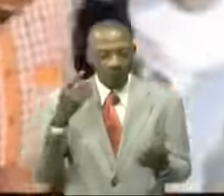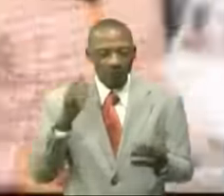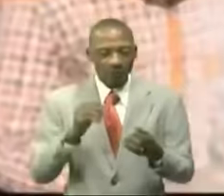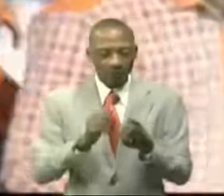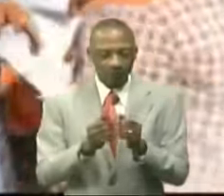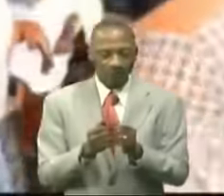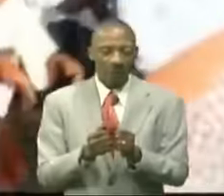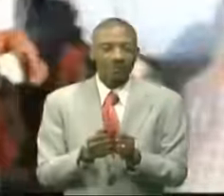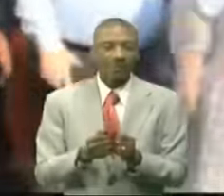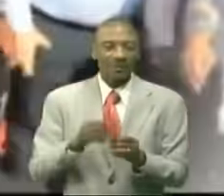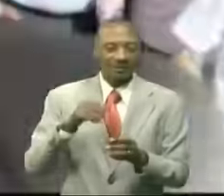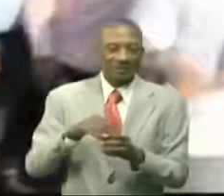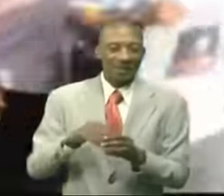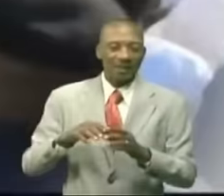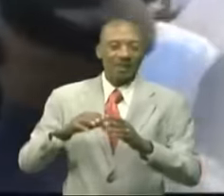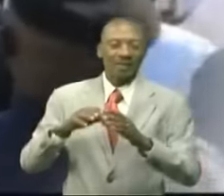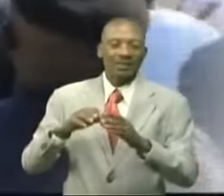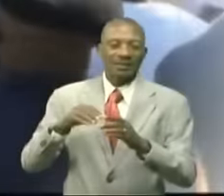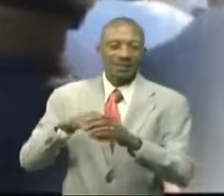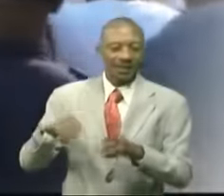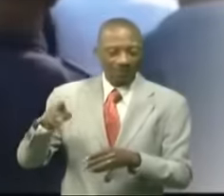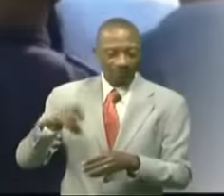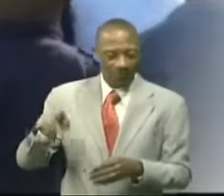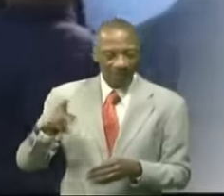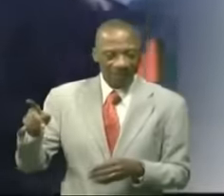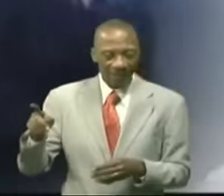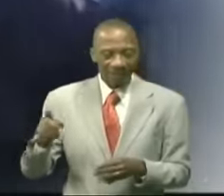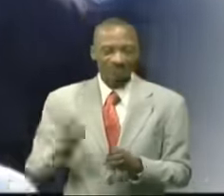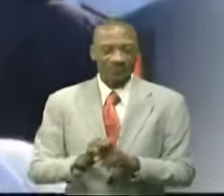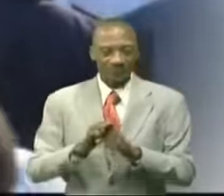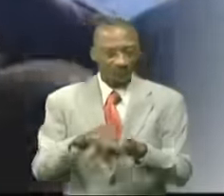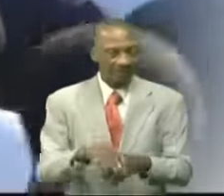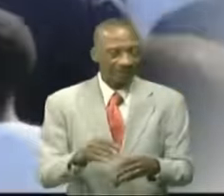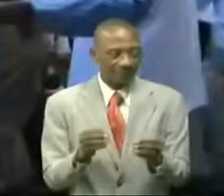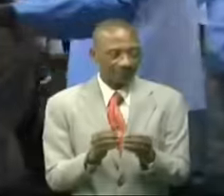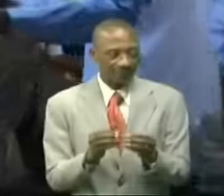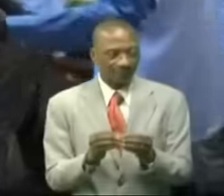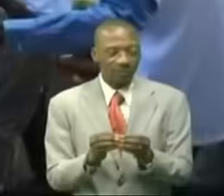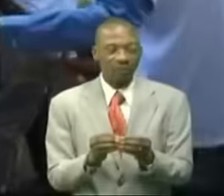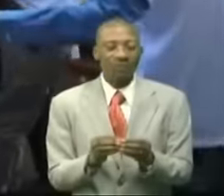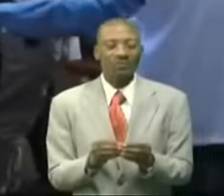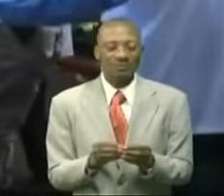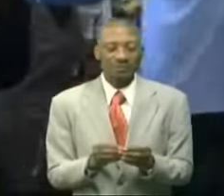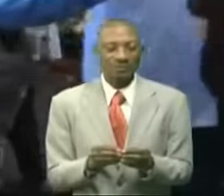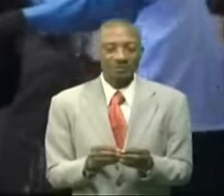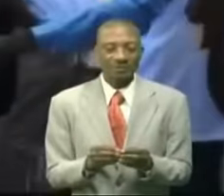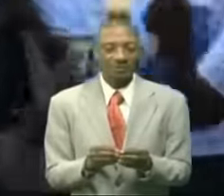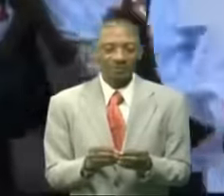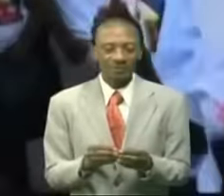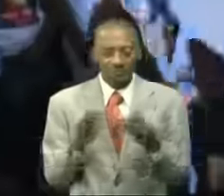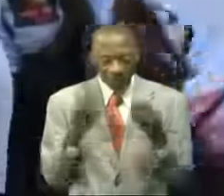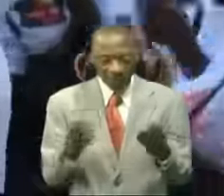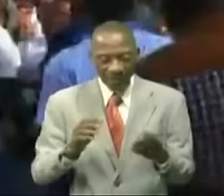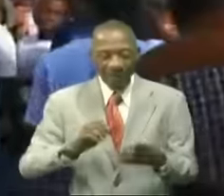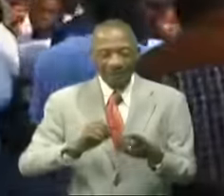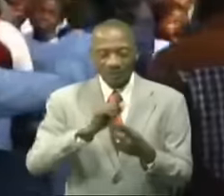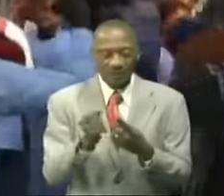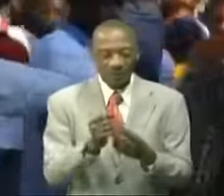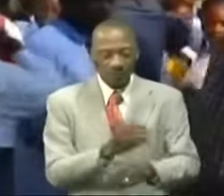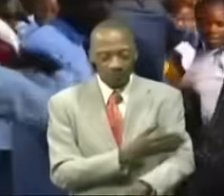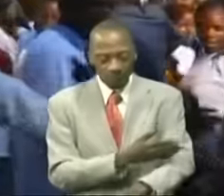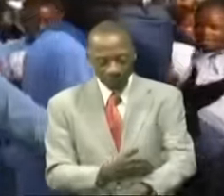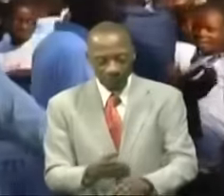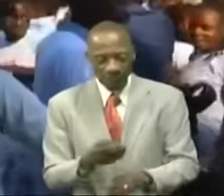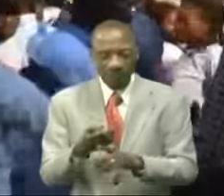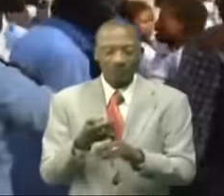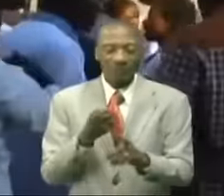dans des conditions malheureuses au vu des souffrances qu'ils endurent à la suite de la guerre. À l'aéroport international de Goma, elle a été accueillie par la